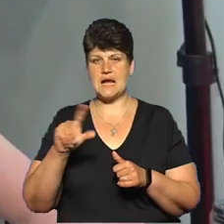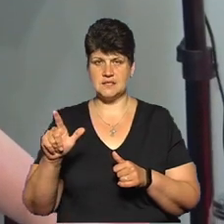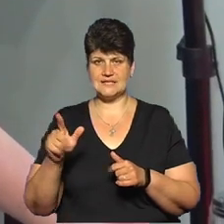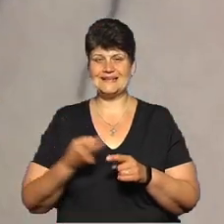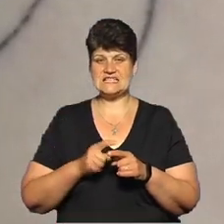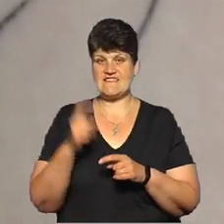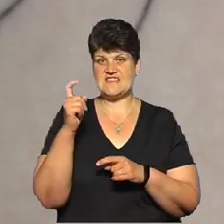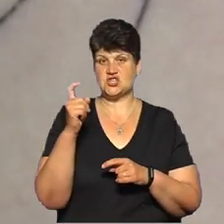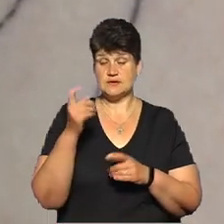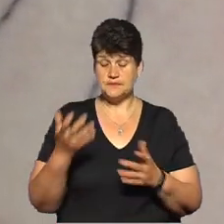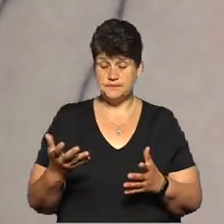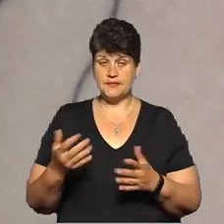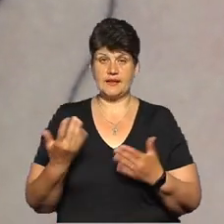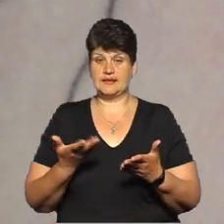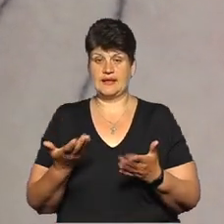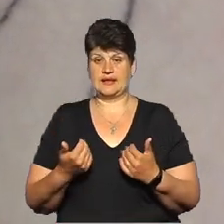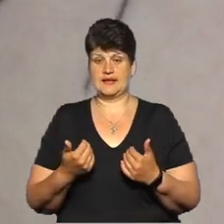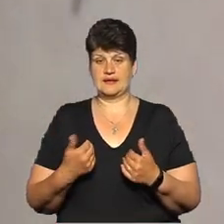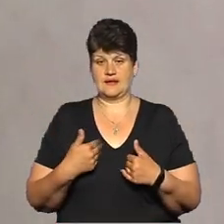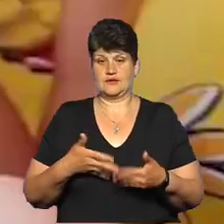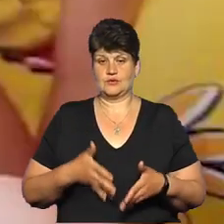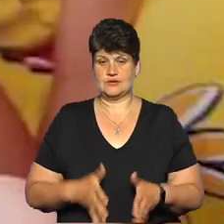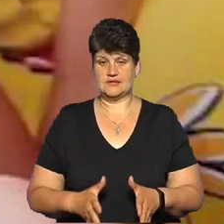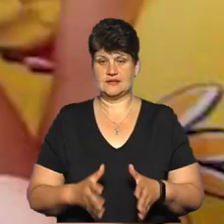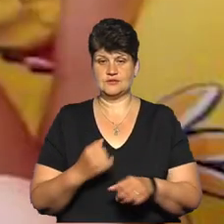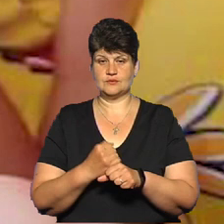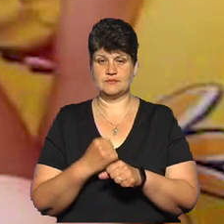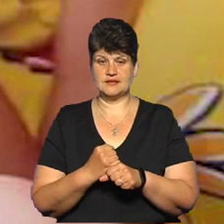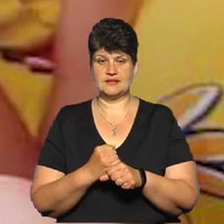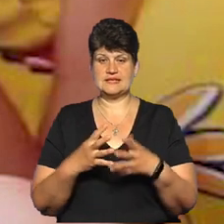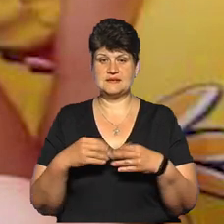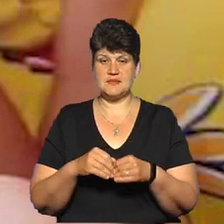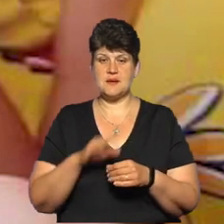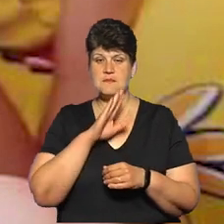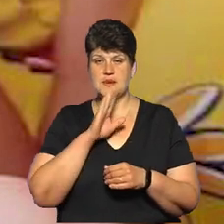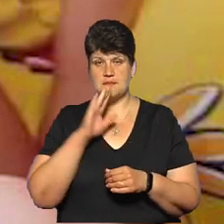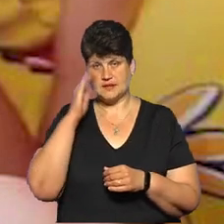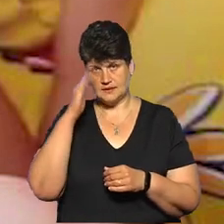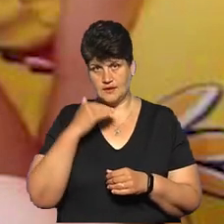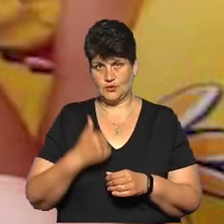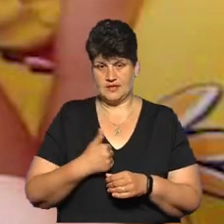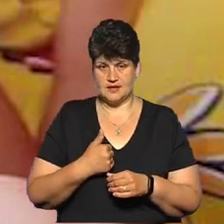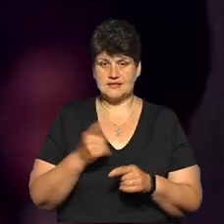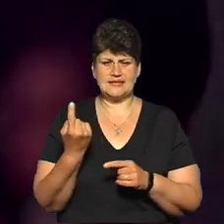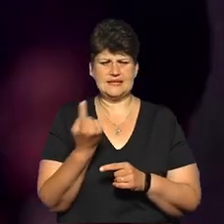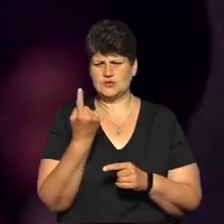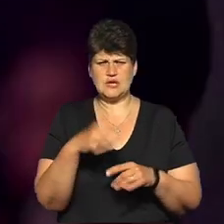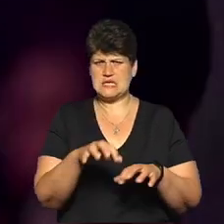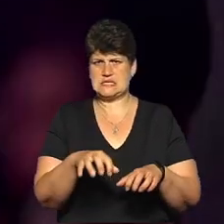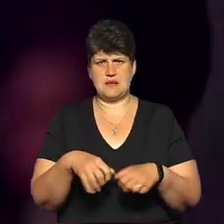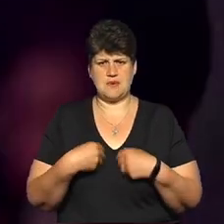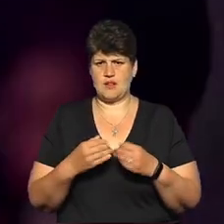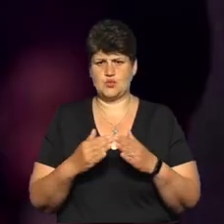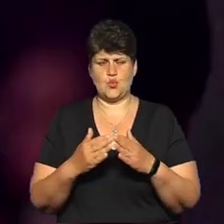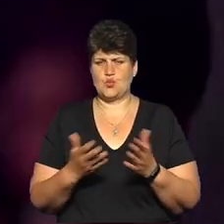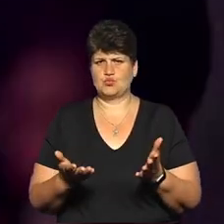родилась. Набила одразу фотографію сім'ї, де я маленька, мама, папа і я. Це єдине, що я забрала з фотографії з дому.